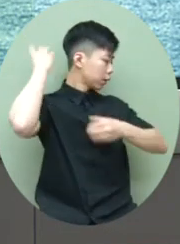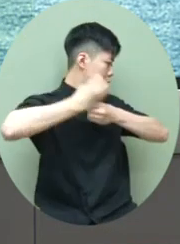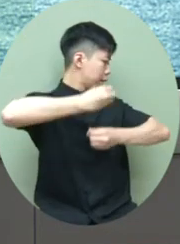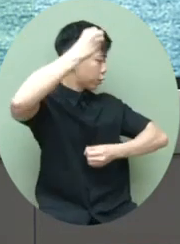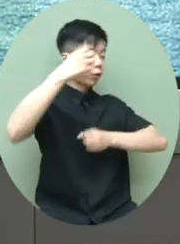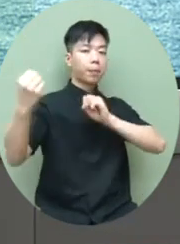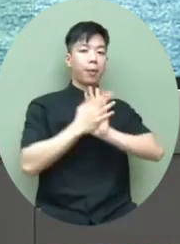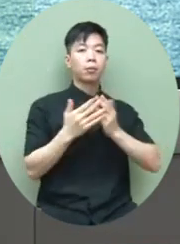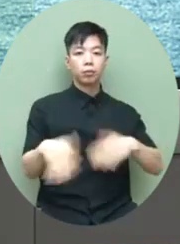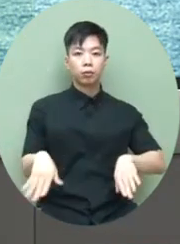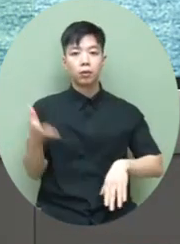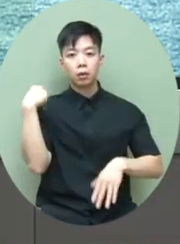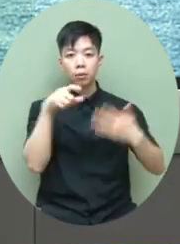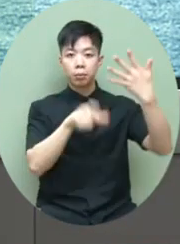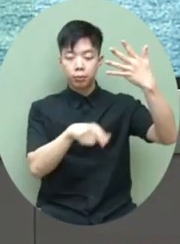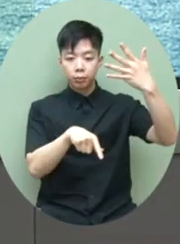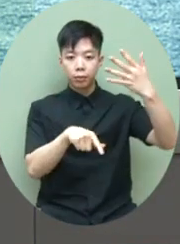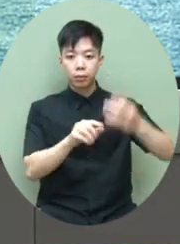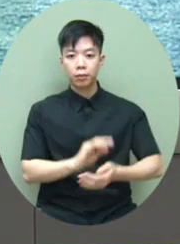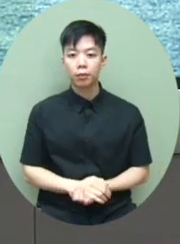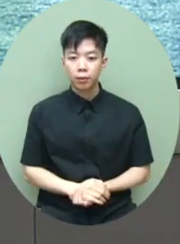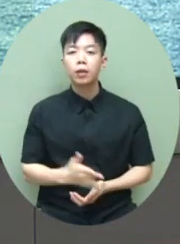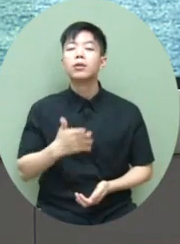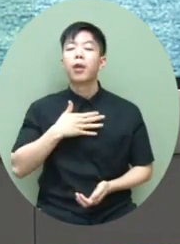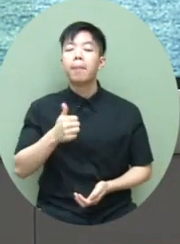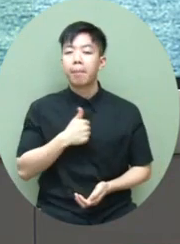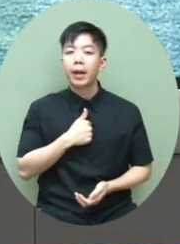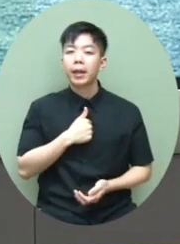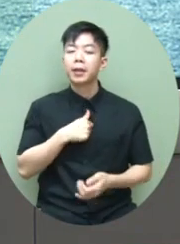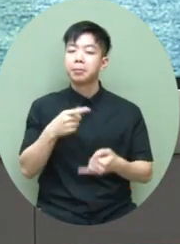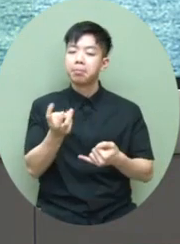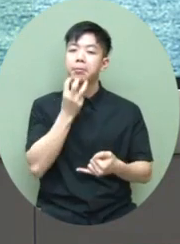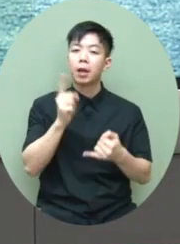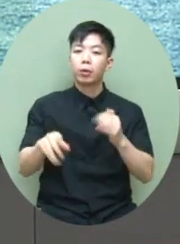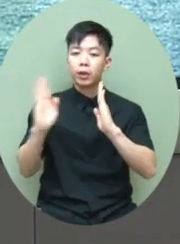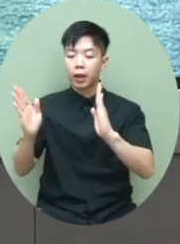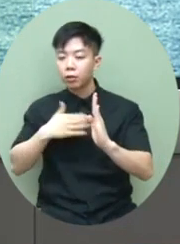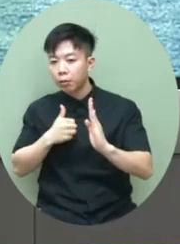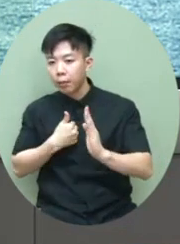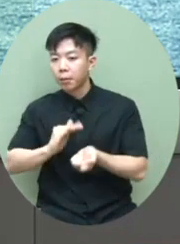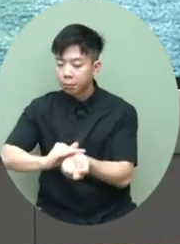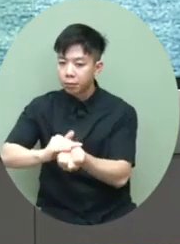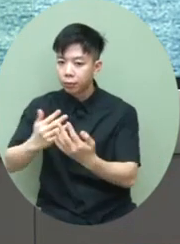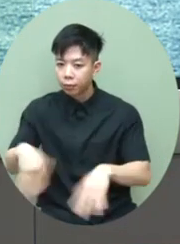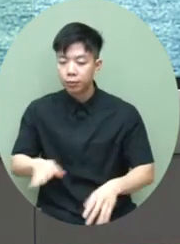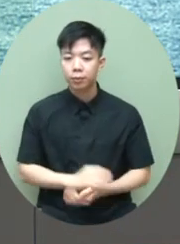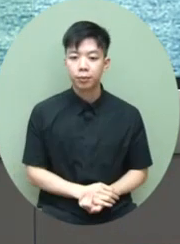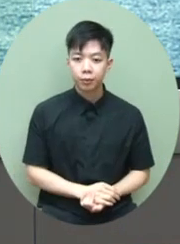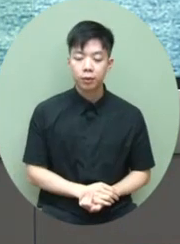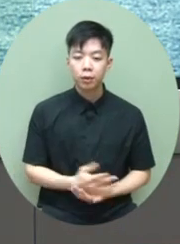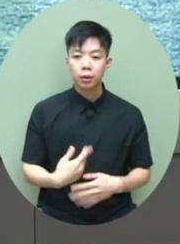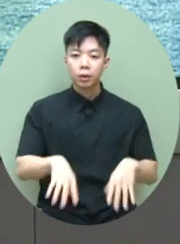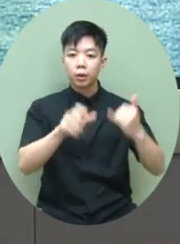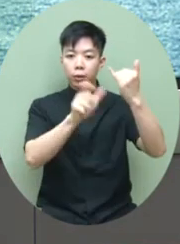5月嘅時候咧，呢位病人咧已經開始善終嘅服務。咁女病人咧喺6月19日嗰日咧就開始發燒